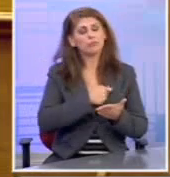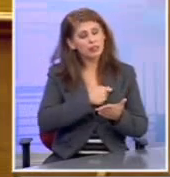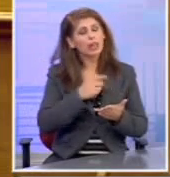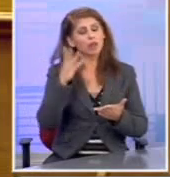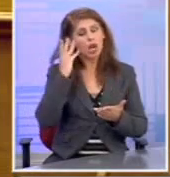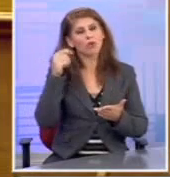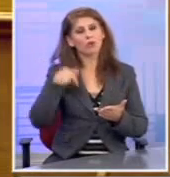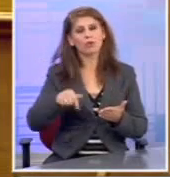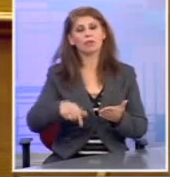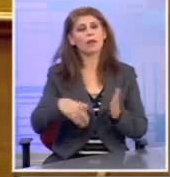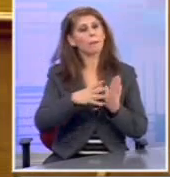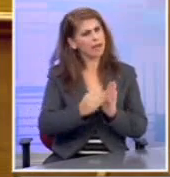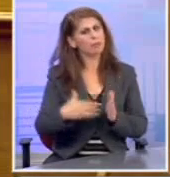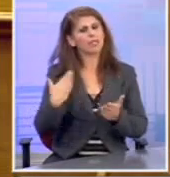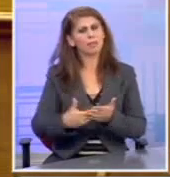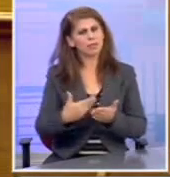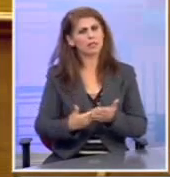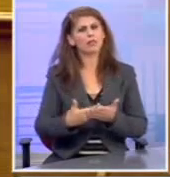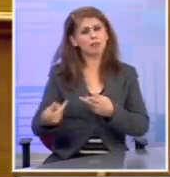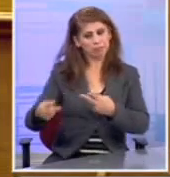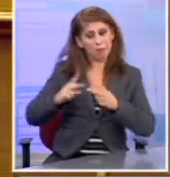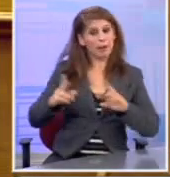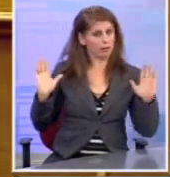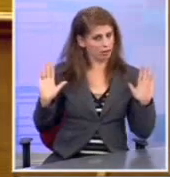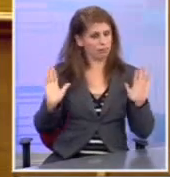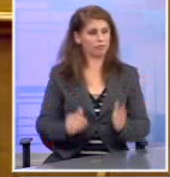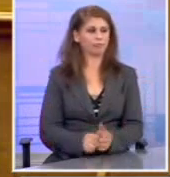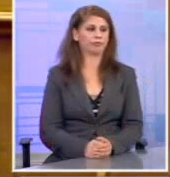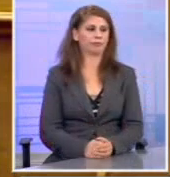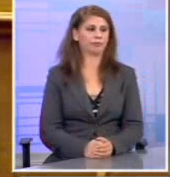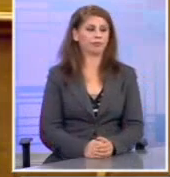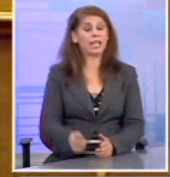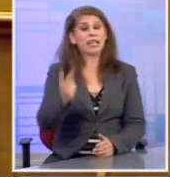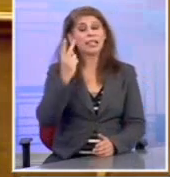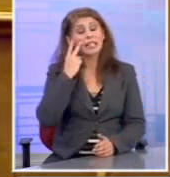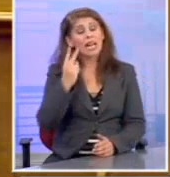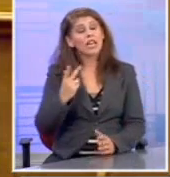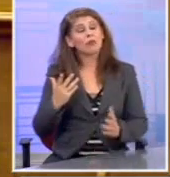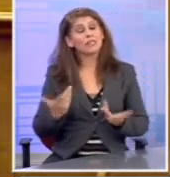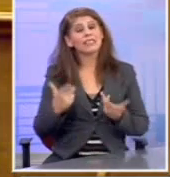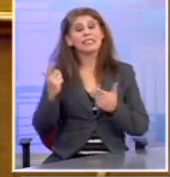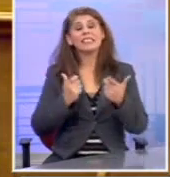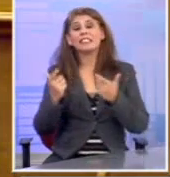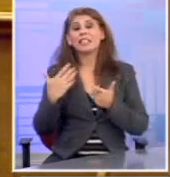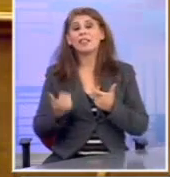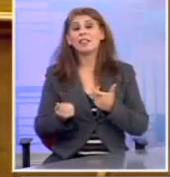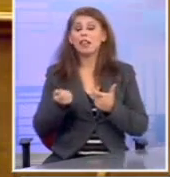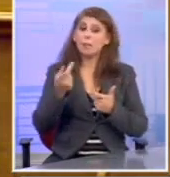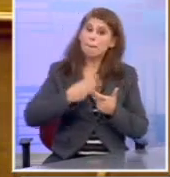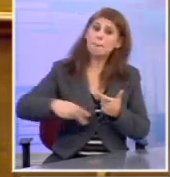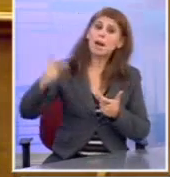ακούσω σήμερα και παραδείγματα και επιχειρήματα ως αντίλογο. Για να δούμε τι σύνταξη θα έπαιρνε η συντριπτική πλειοψηφία των